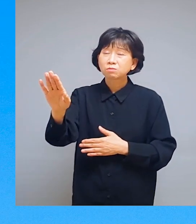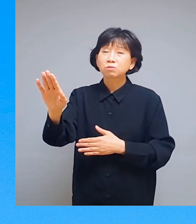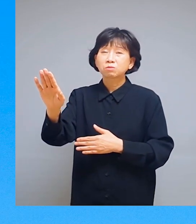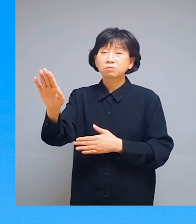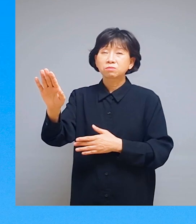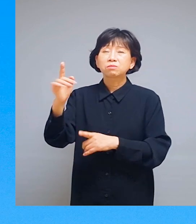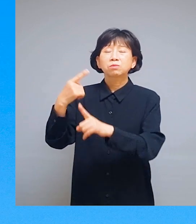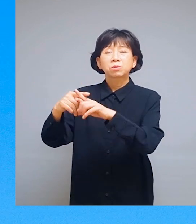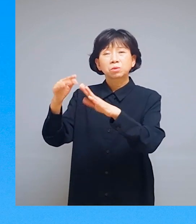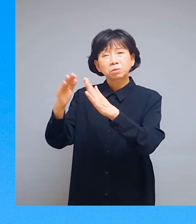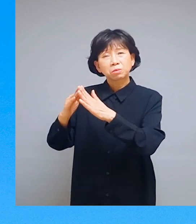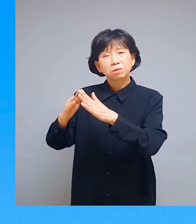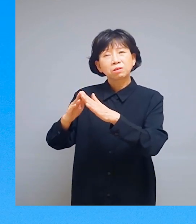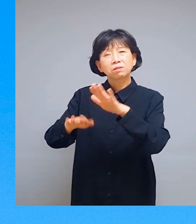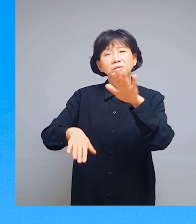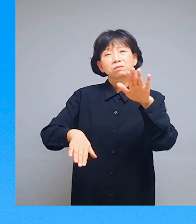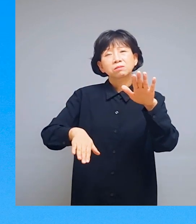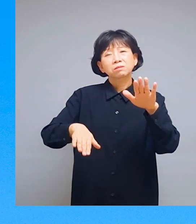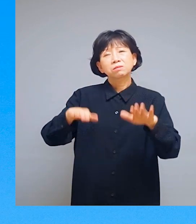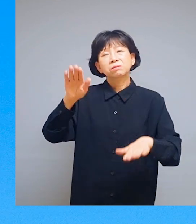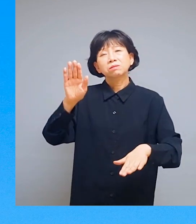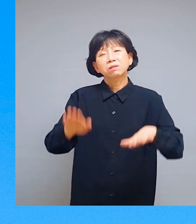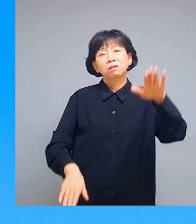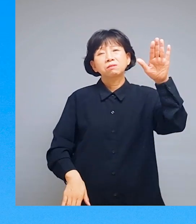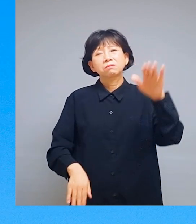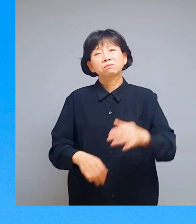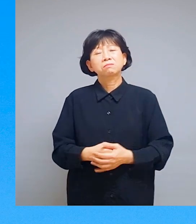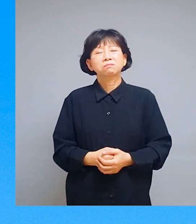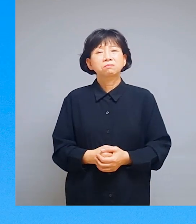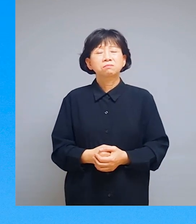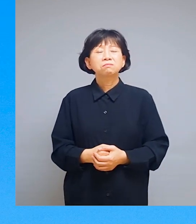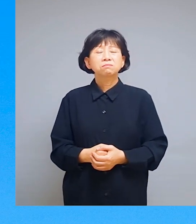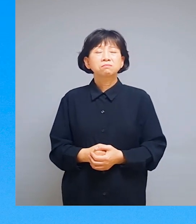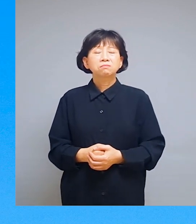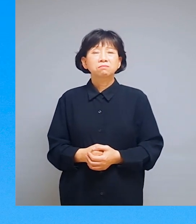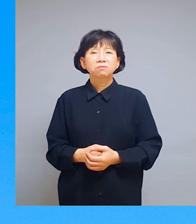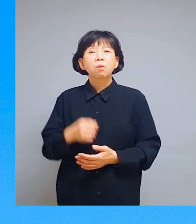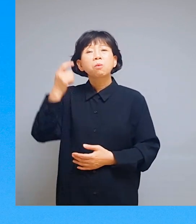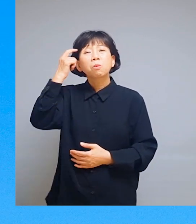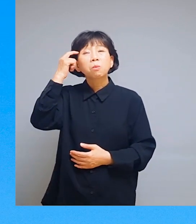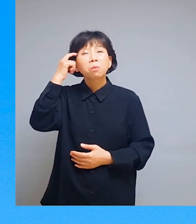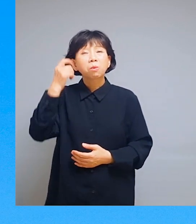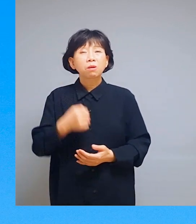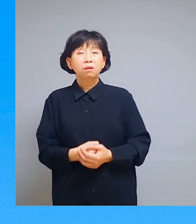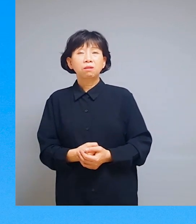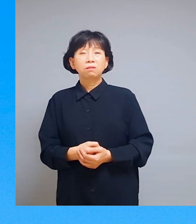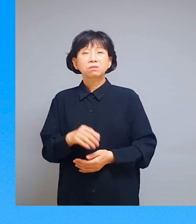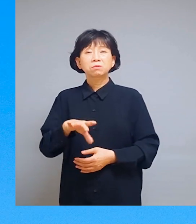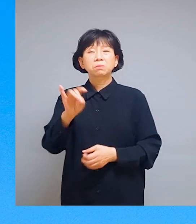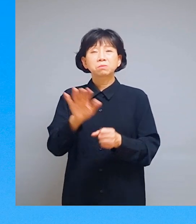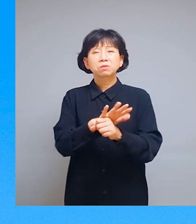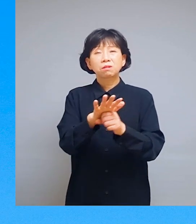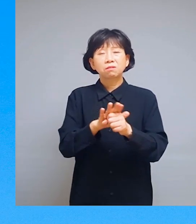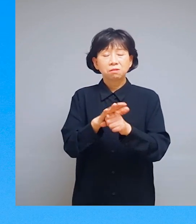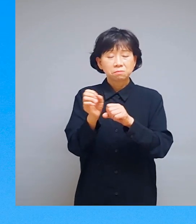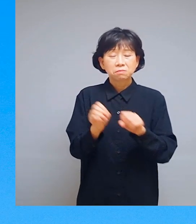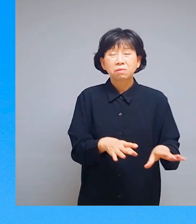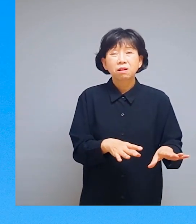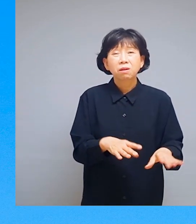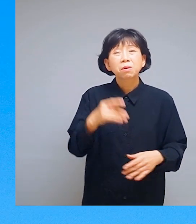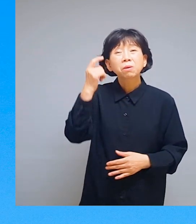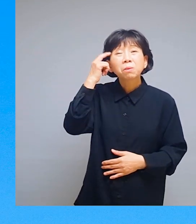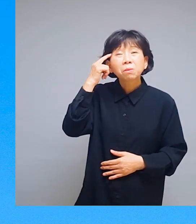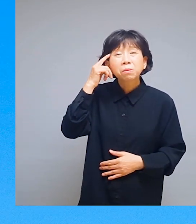차이입니다. 과연 어떤 변화가 있었기에 예배소 교회가 처음의 사랑을 잃어버리게 되었을까요?